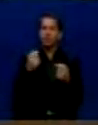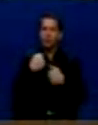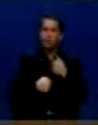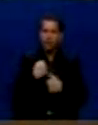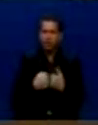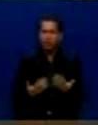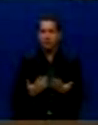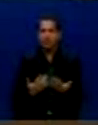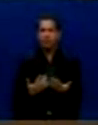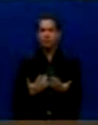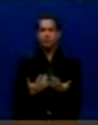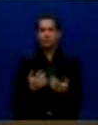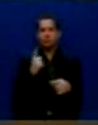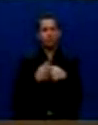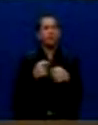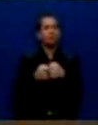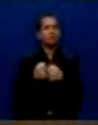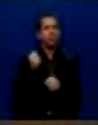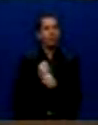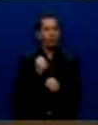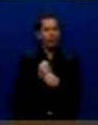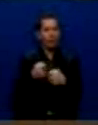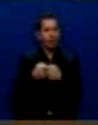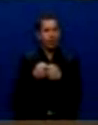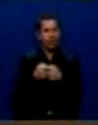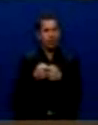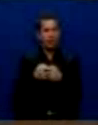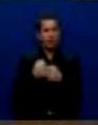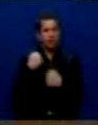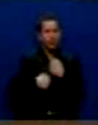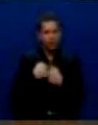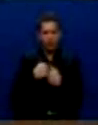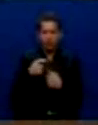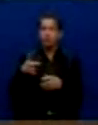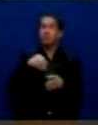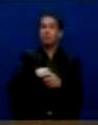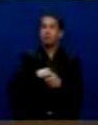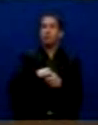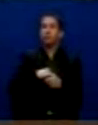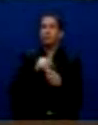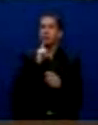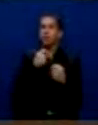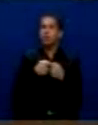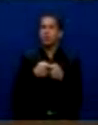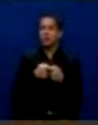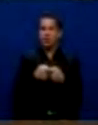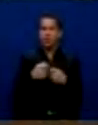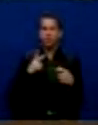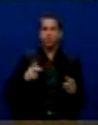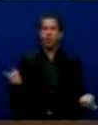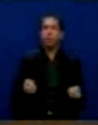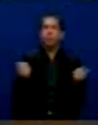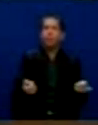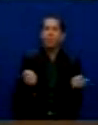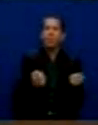luftohet puna e organizatave terroriste brenda territorit të Kosovës, të cilët pastaj i organizojnë qytetarët e Kosovës për të marrë pjesë në konflikte